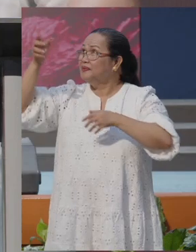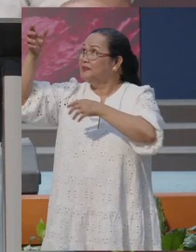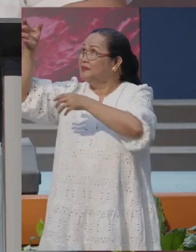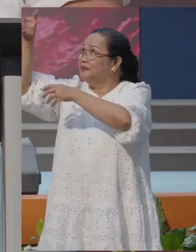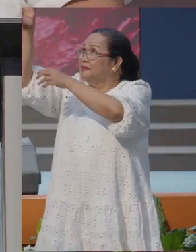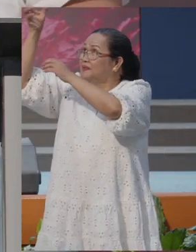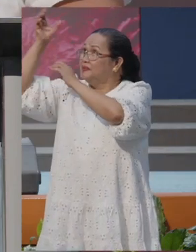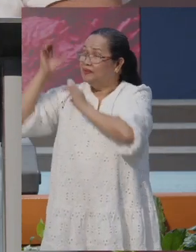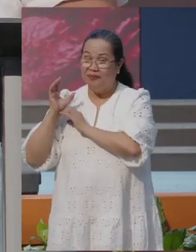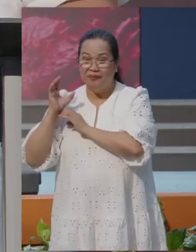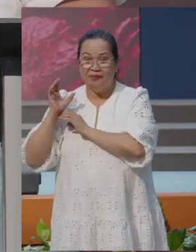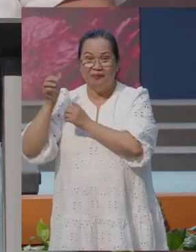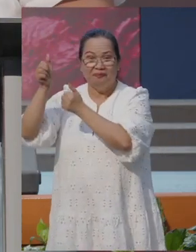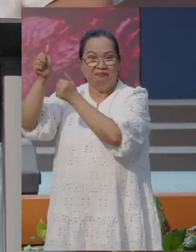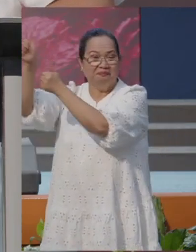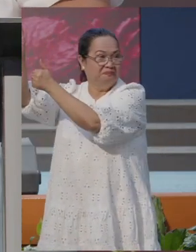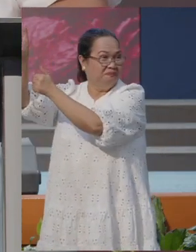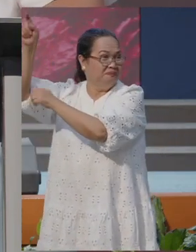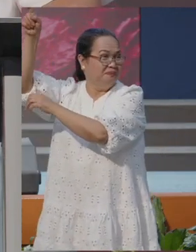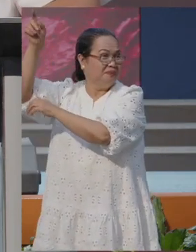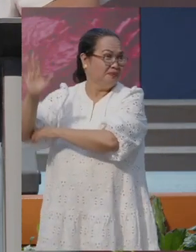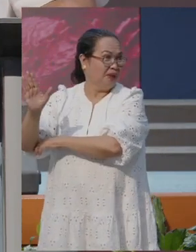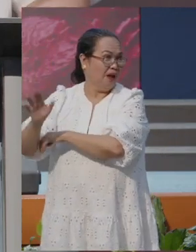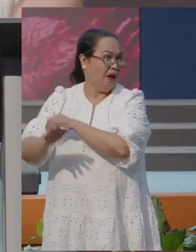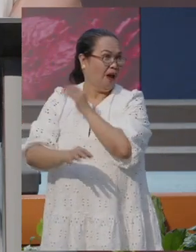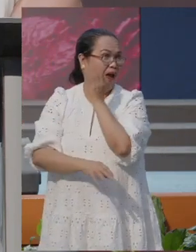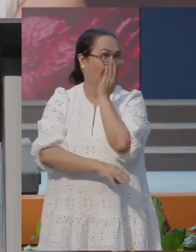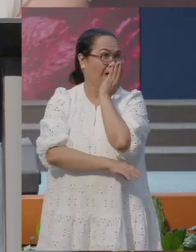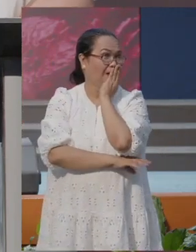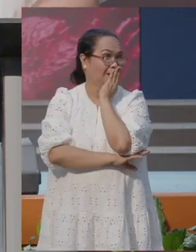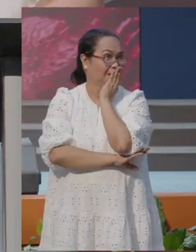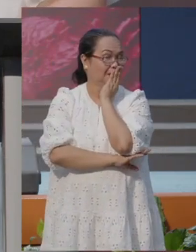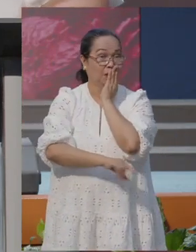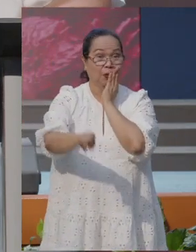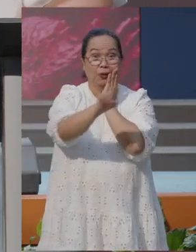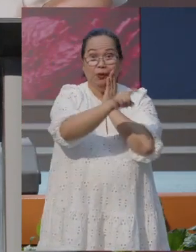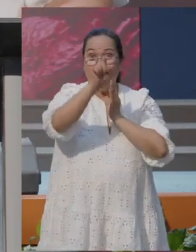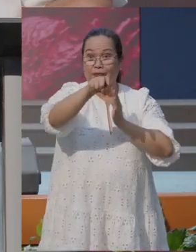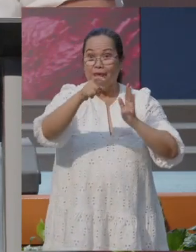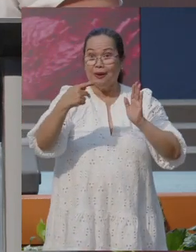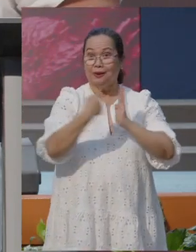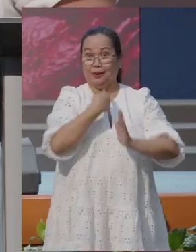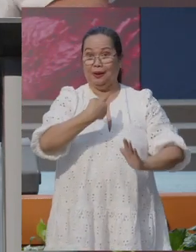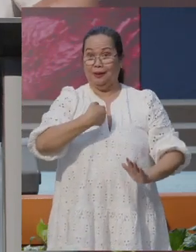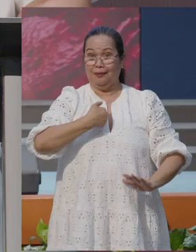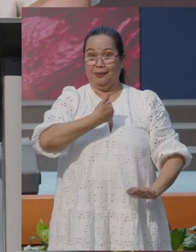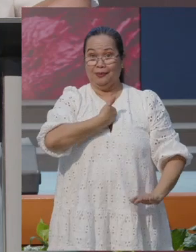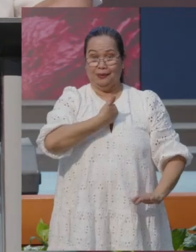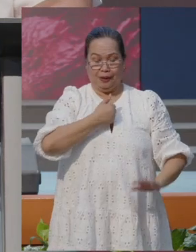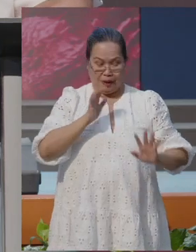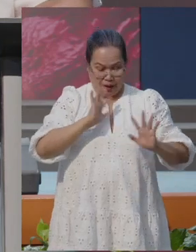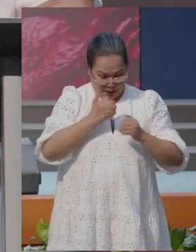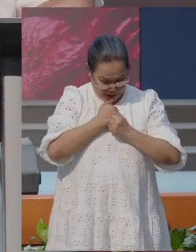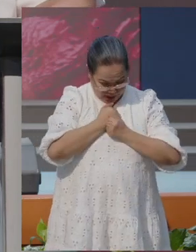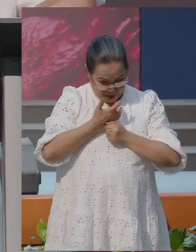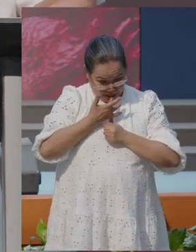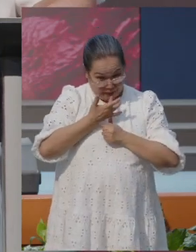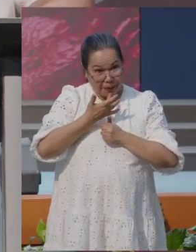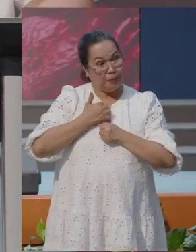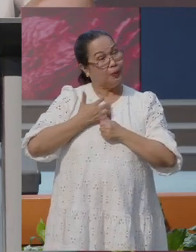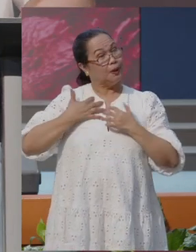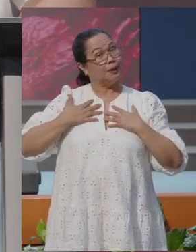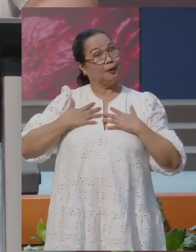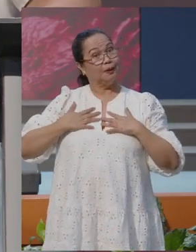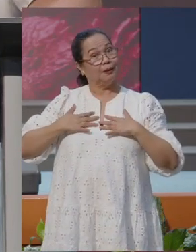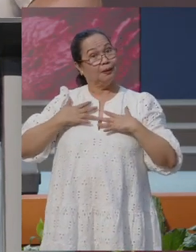cross, and follow me. Kailangan mo munang patayin ang sarili mo, huwag mahalin ang sarili mo,